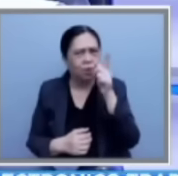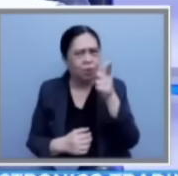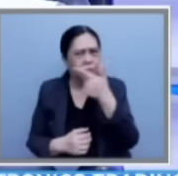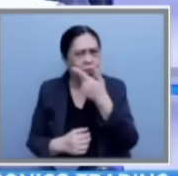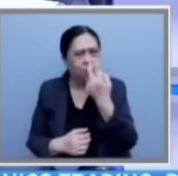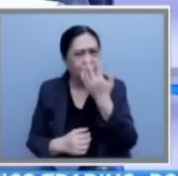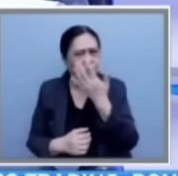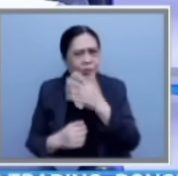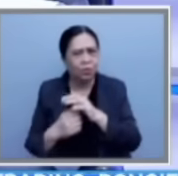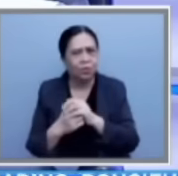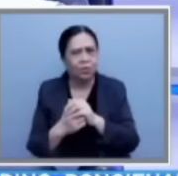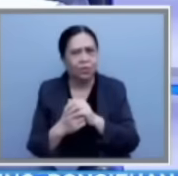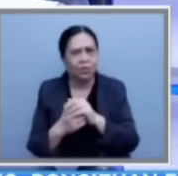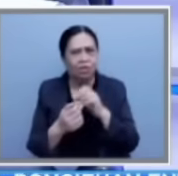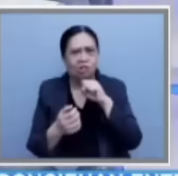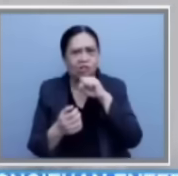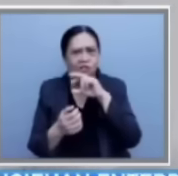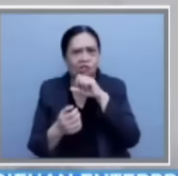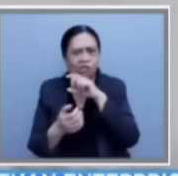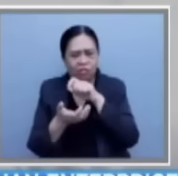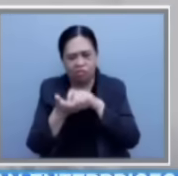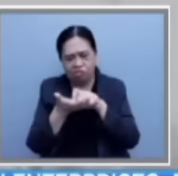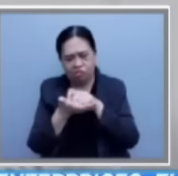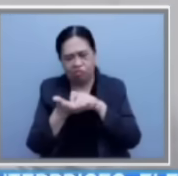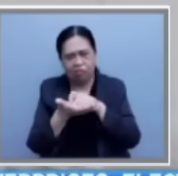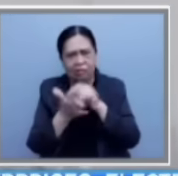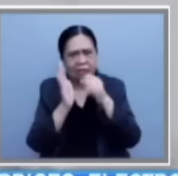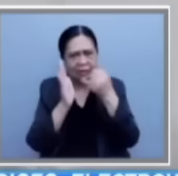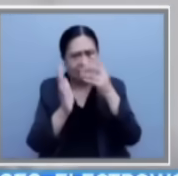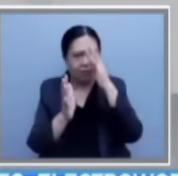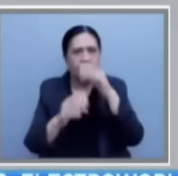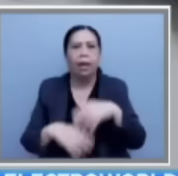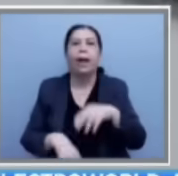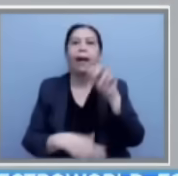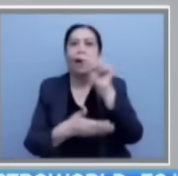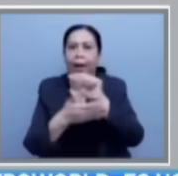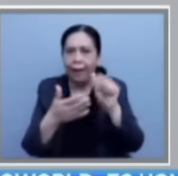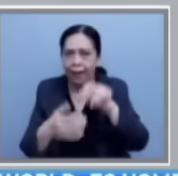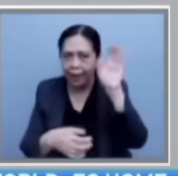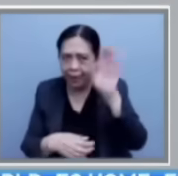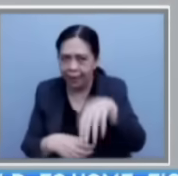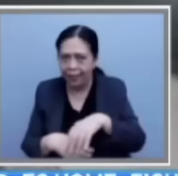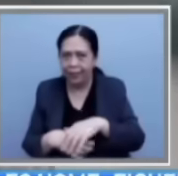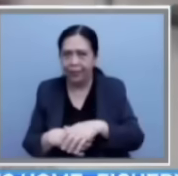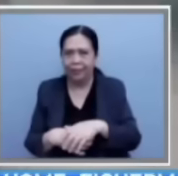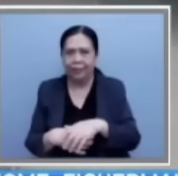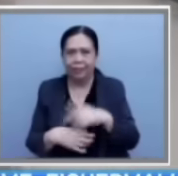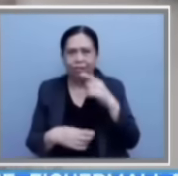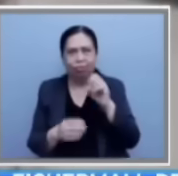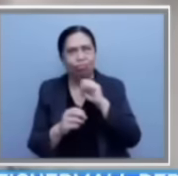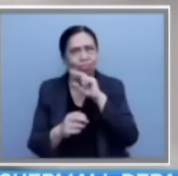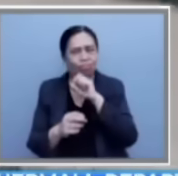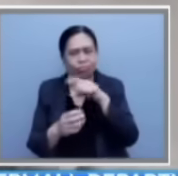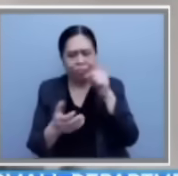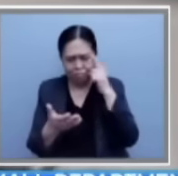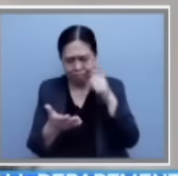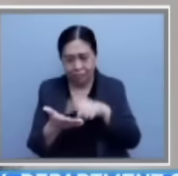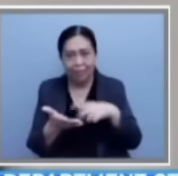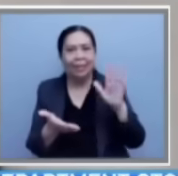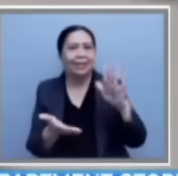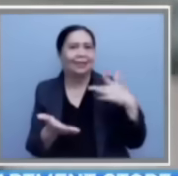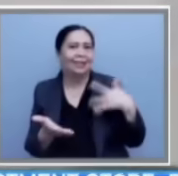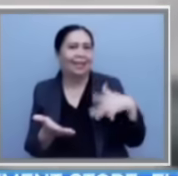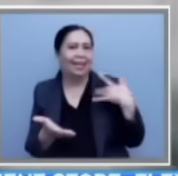gulong-gulong sulat lang o guhit lang oo ' ba pero art pala oobra yan Oh ang galing oh yan ang style ni Jasper